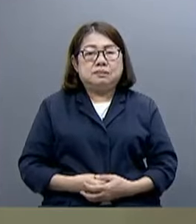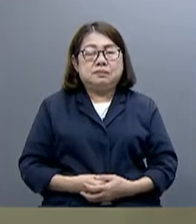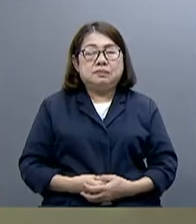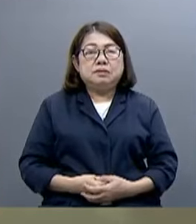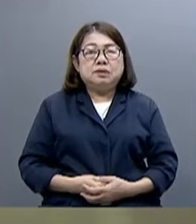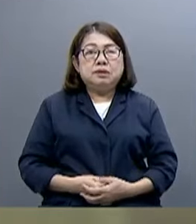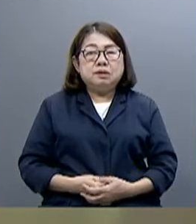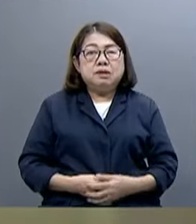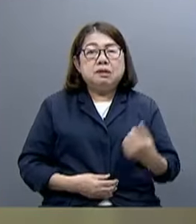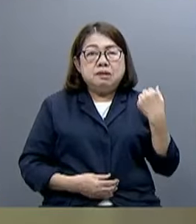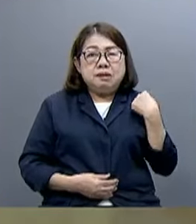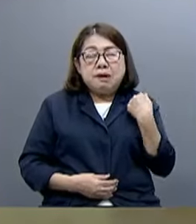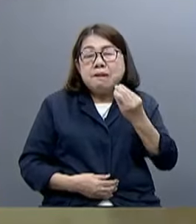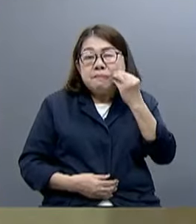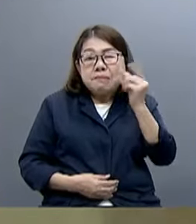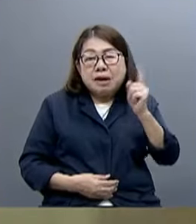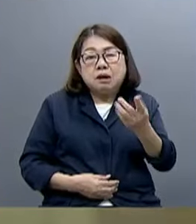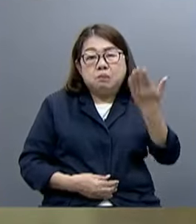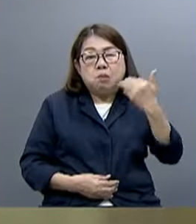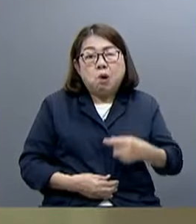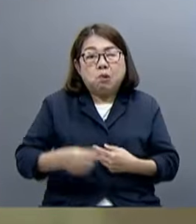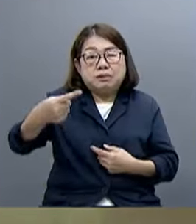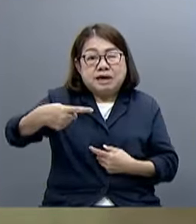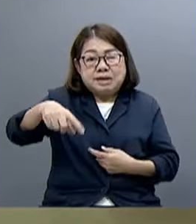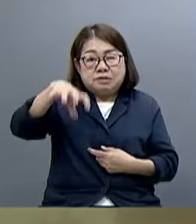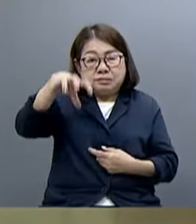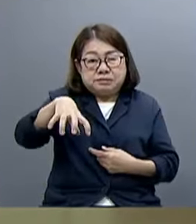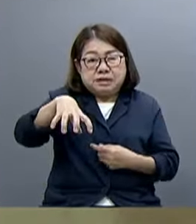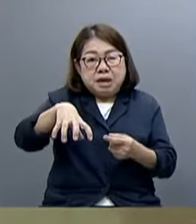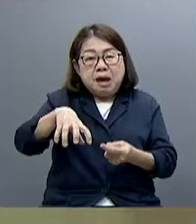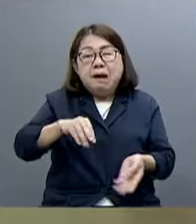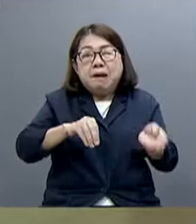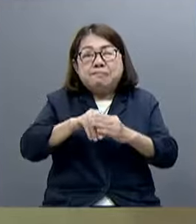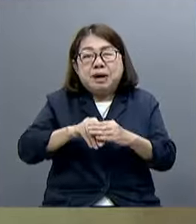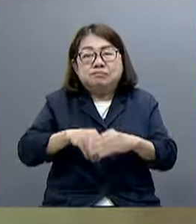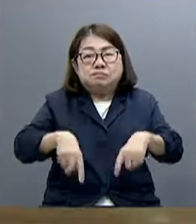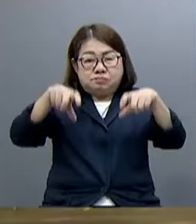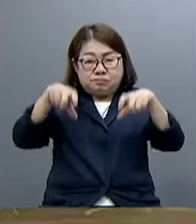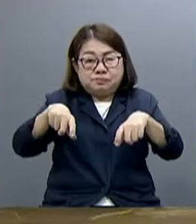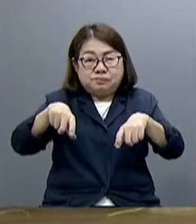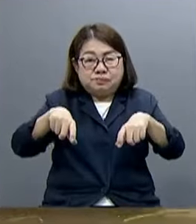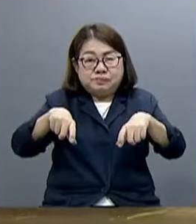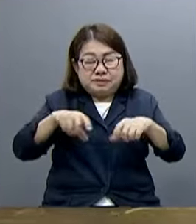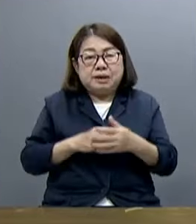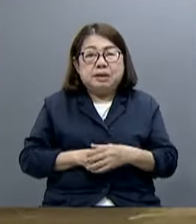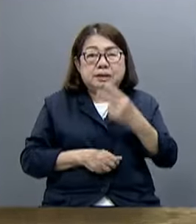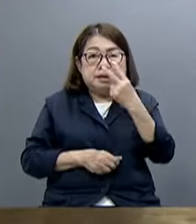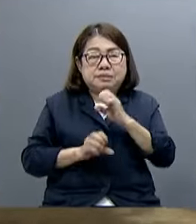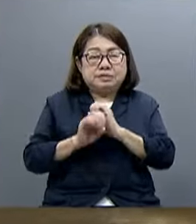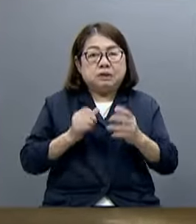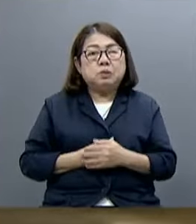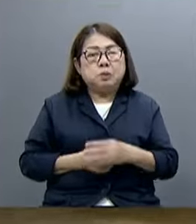ร่องรอยการต่อเติมบ้านจากชั้นเดียวมาเป็น2ชั้นของนางวิมลชุมทองยังปรากฏให้เห็นเพราะกลัวซ้ำร